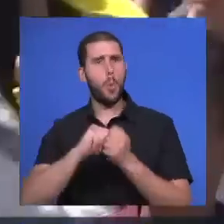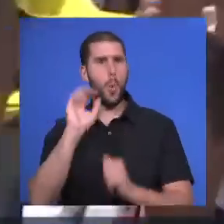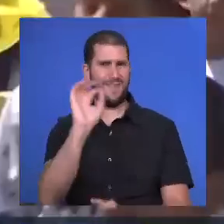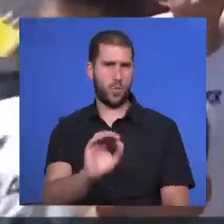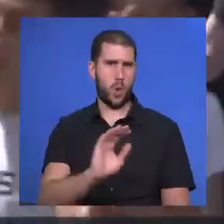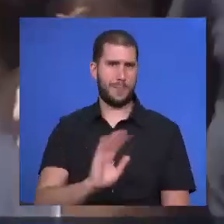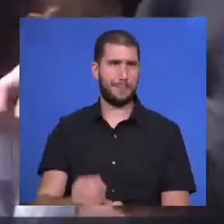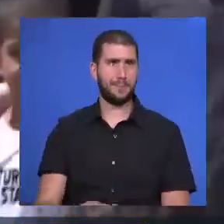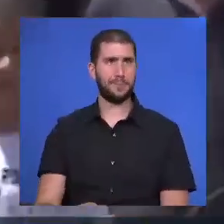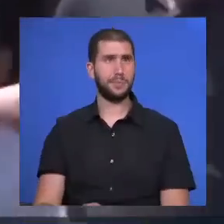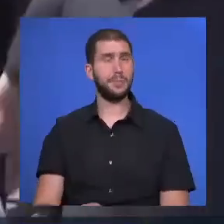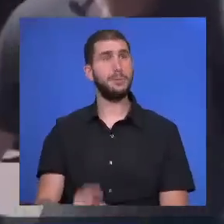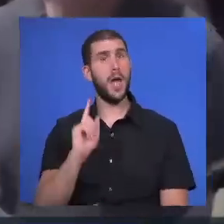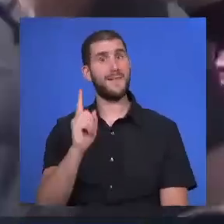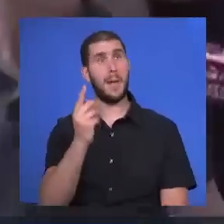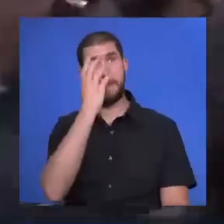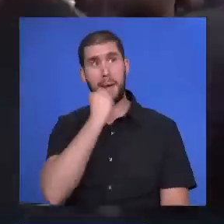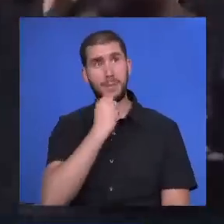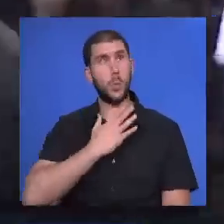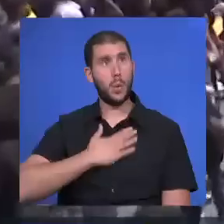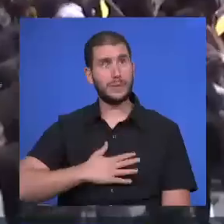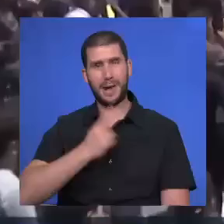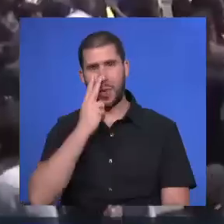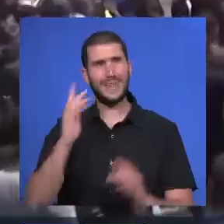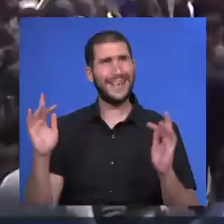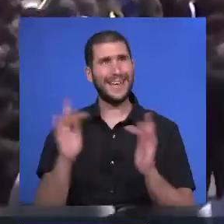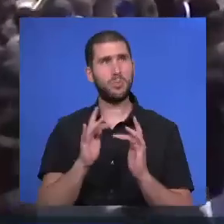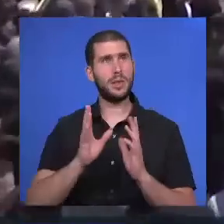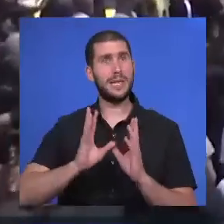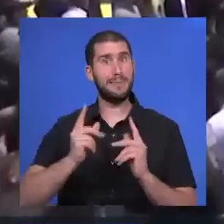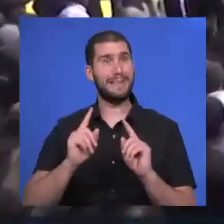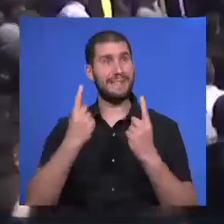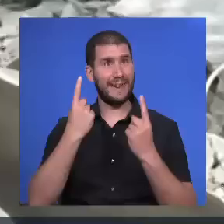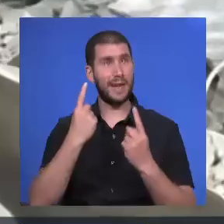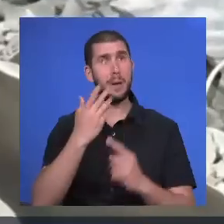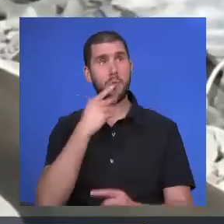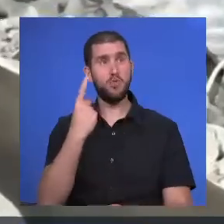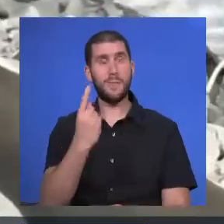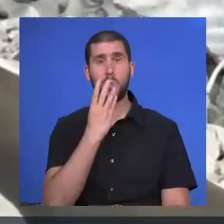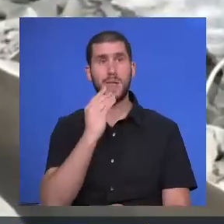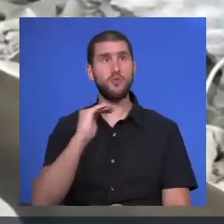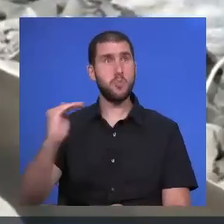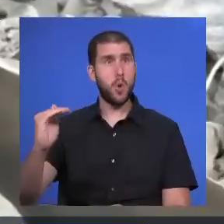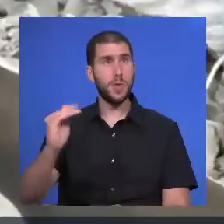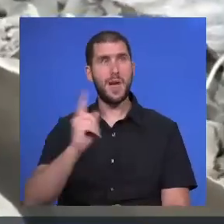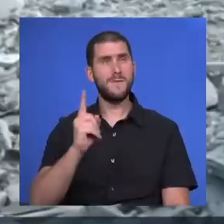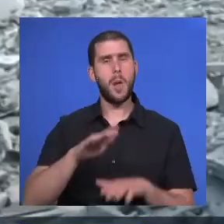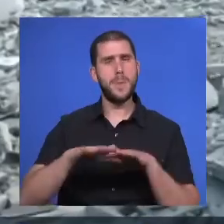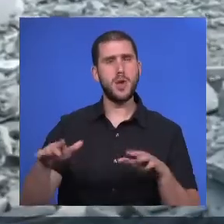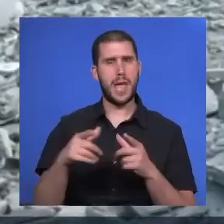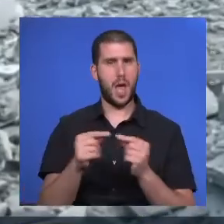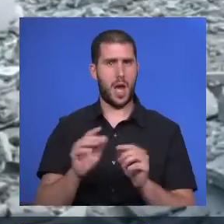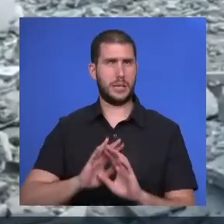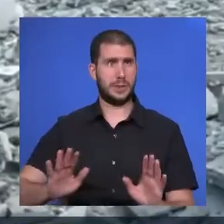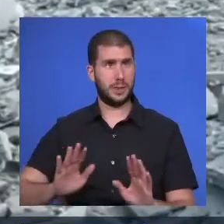עם זאת, בחמאס היו רוצים לראות עימות עם מתפתח, בירושלים וביהודה ושומרון ולא בשטחה של הרצועה, שכיום